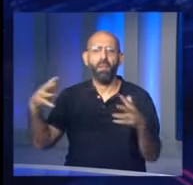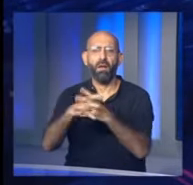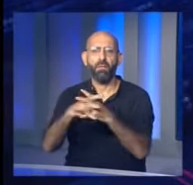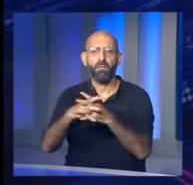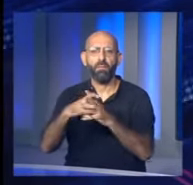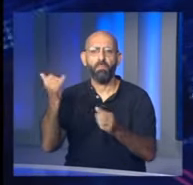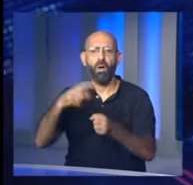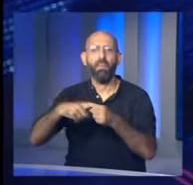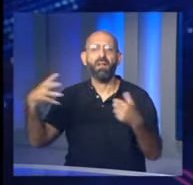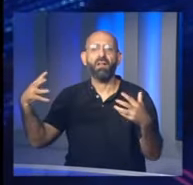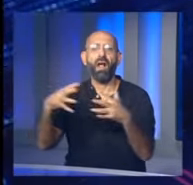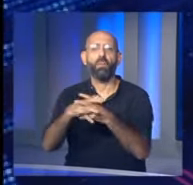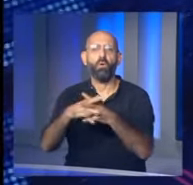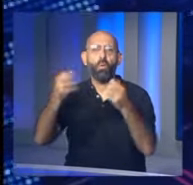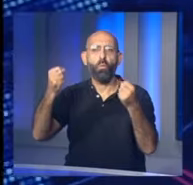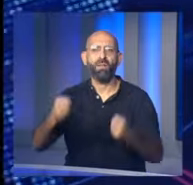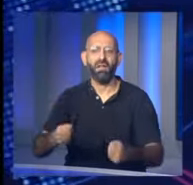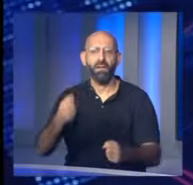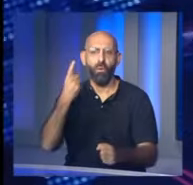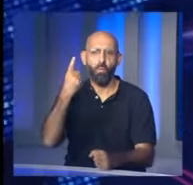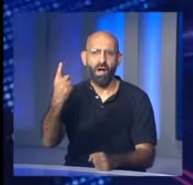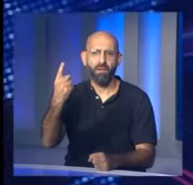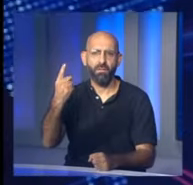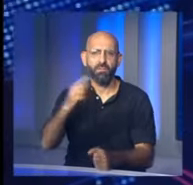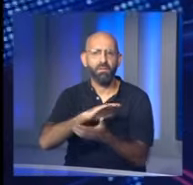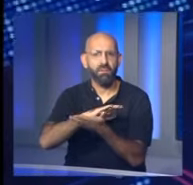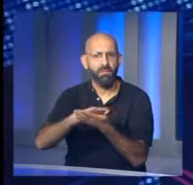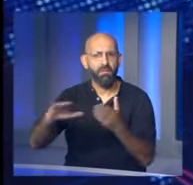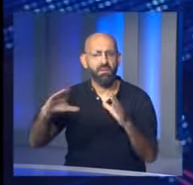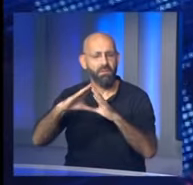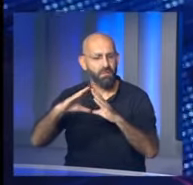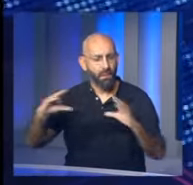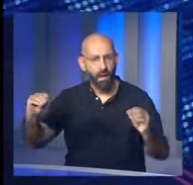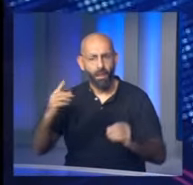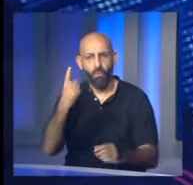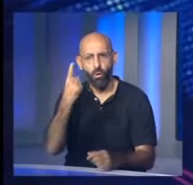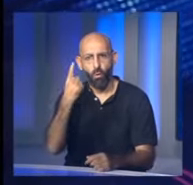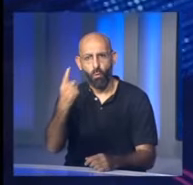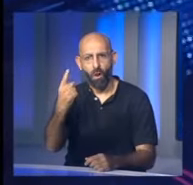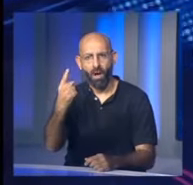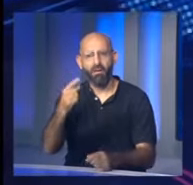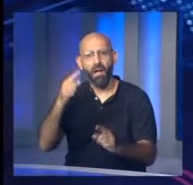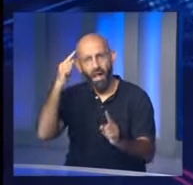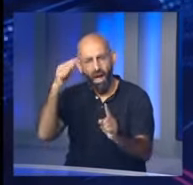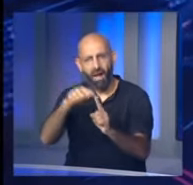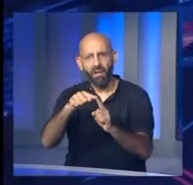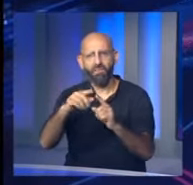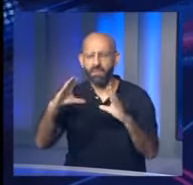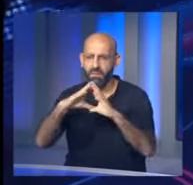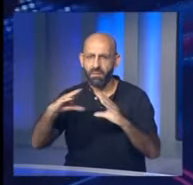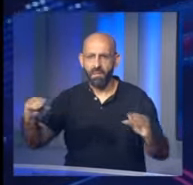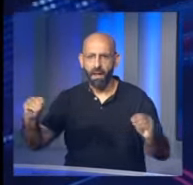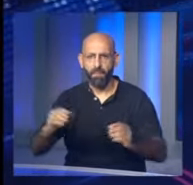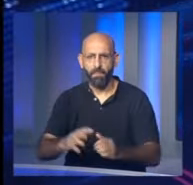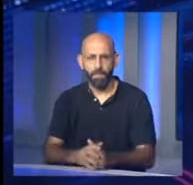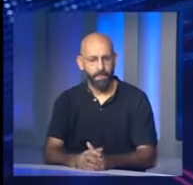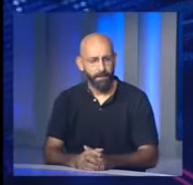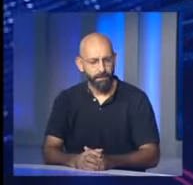الشيعيه الاعلى العلامه الشيخ علي الخطيب لتاكيد التضامن الوطني وتعزيز صبل الصمود